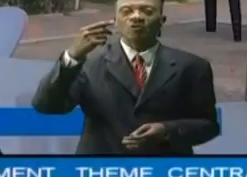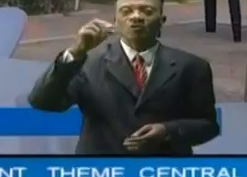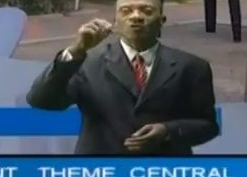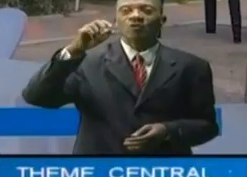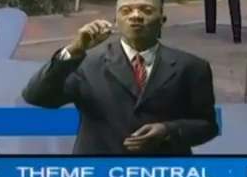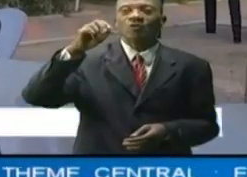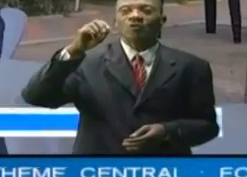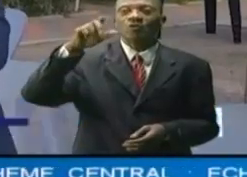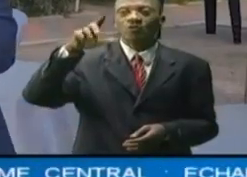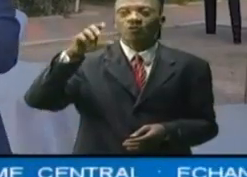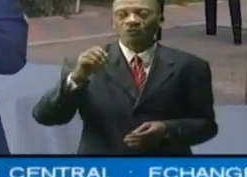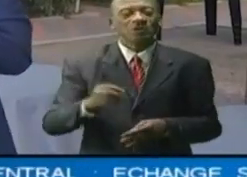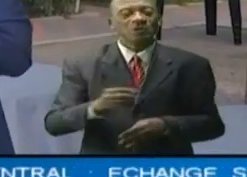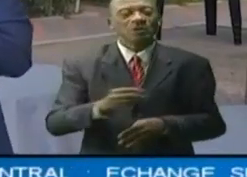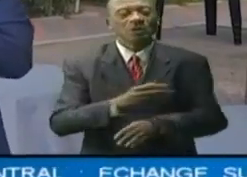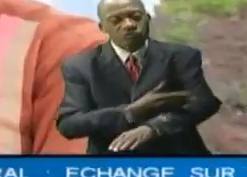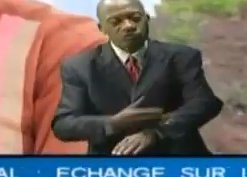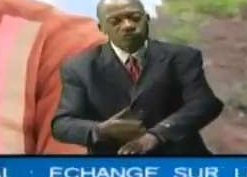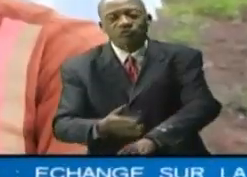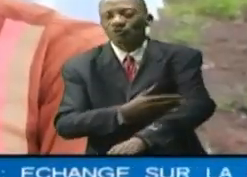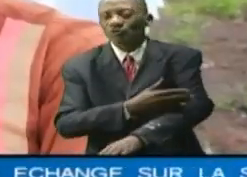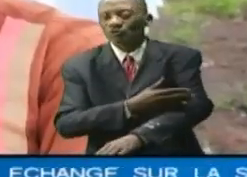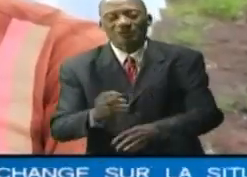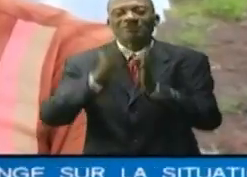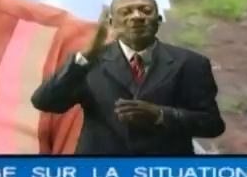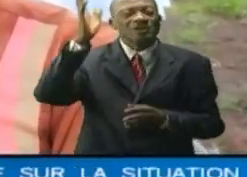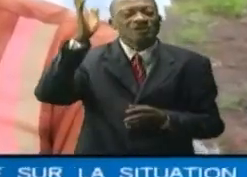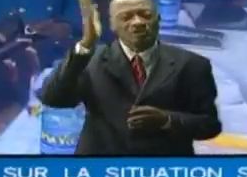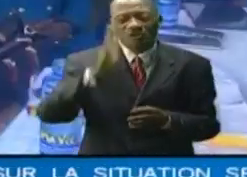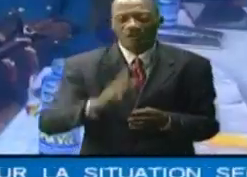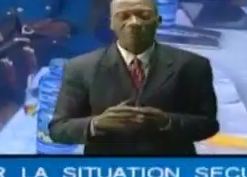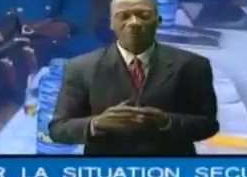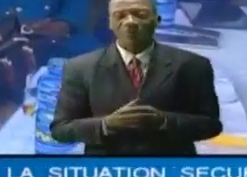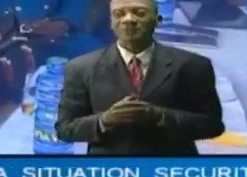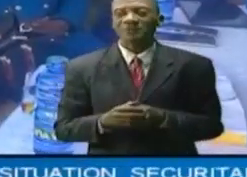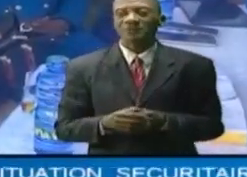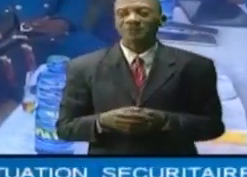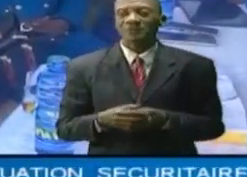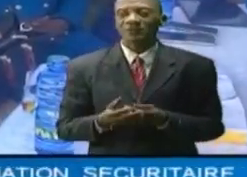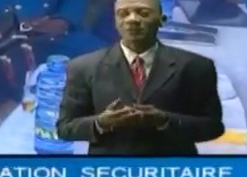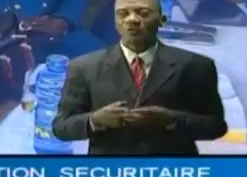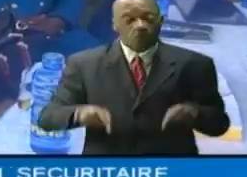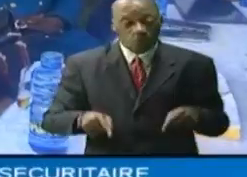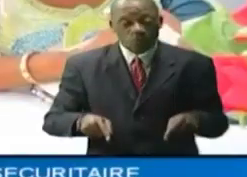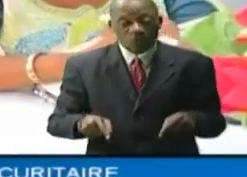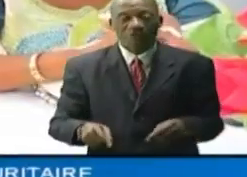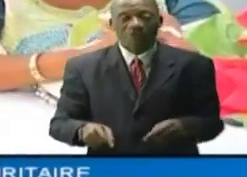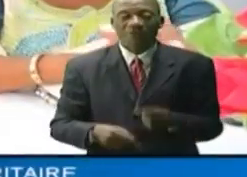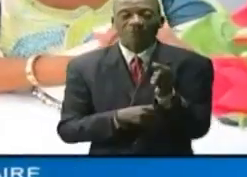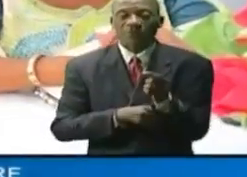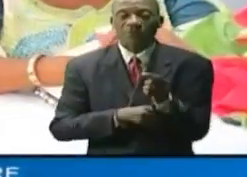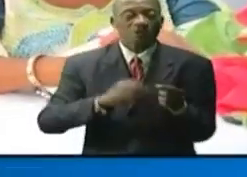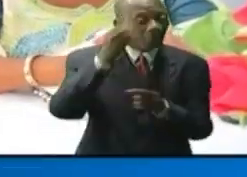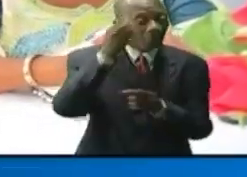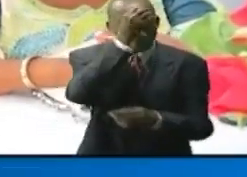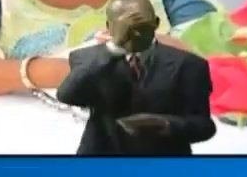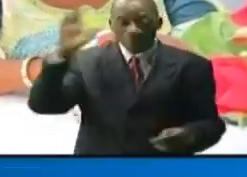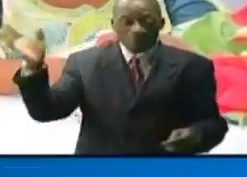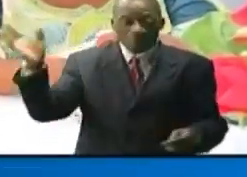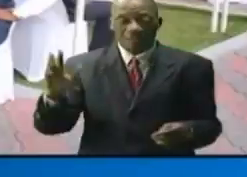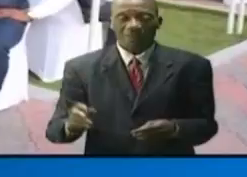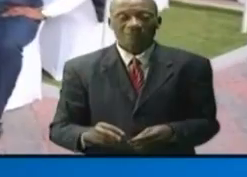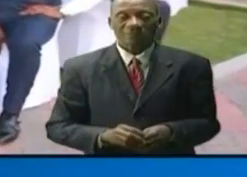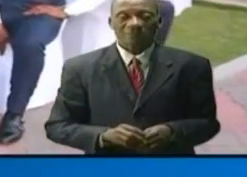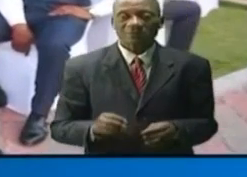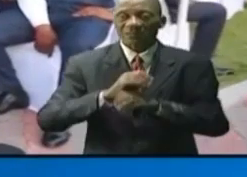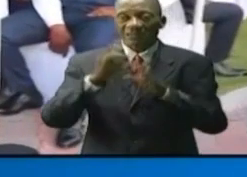Lengwe, c'est des choses qui nous prenaient quelques minutes. Mais aujourd'hui, il y a des gens qui se tapent des semaines parce que les routes n'existent plus. Est-ce